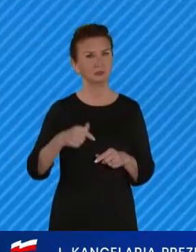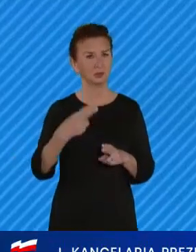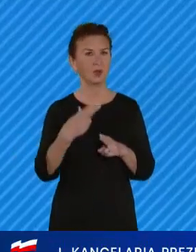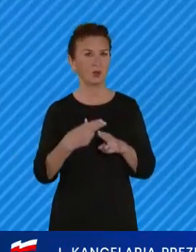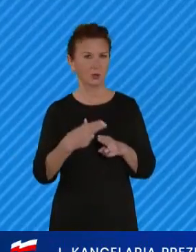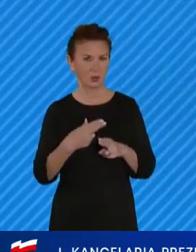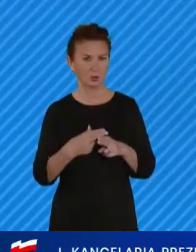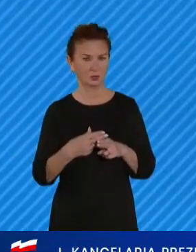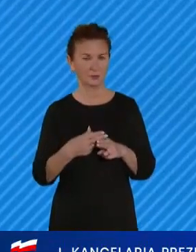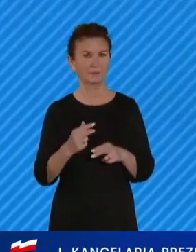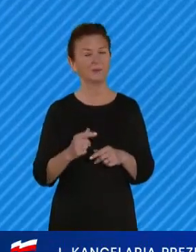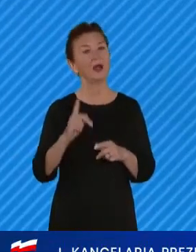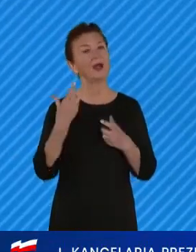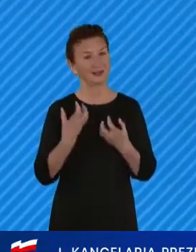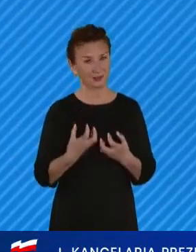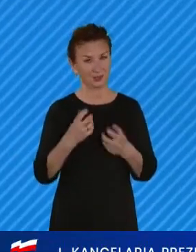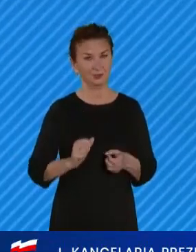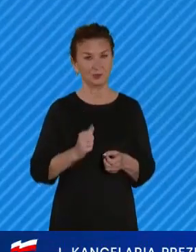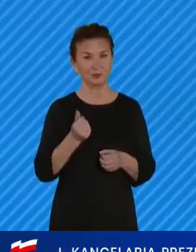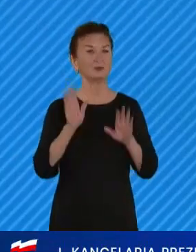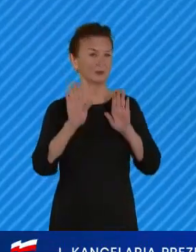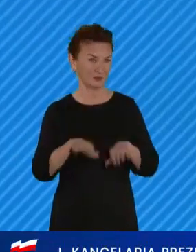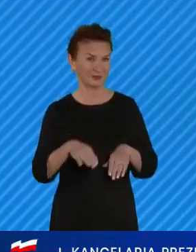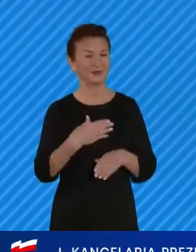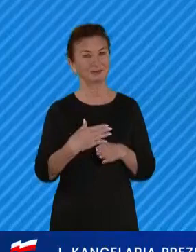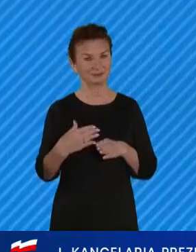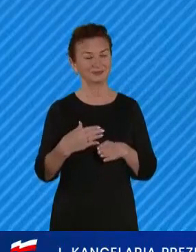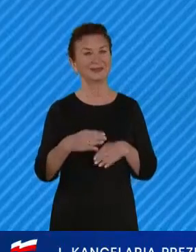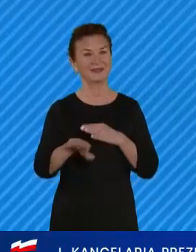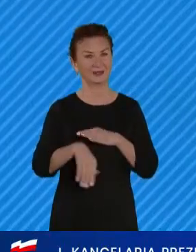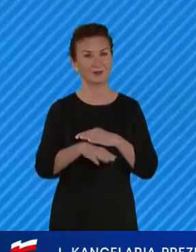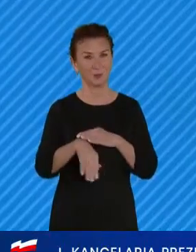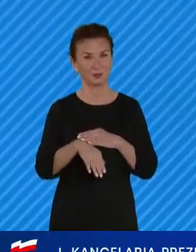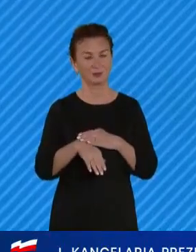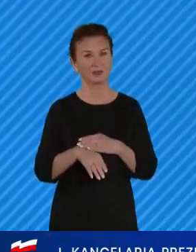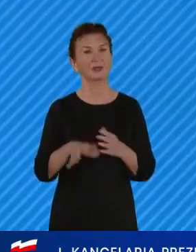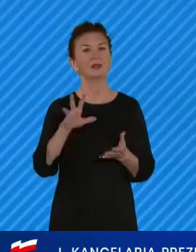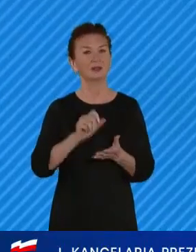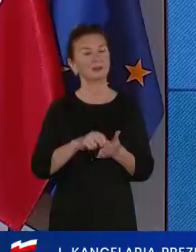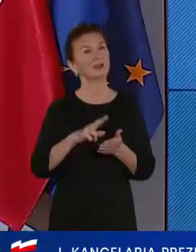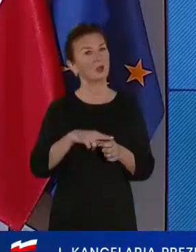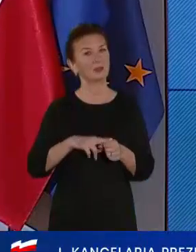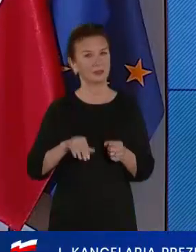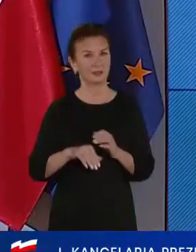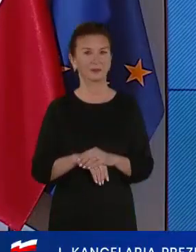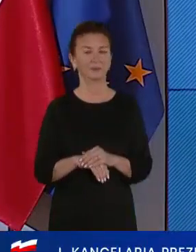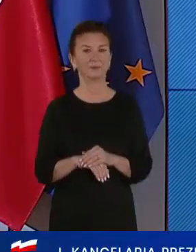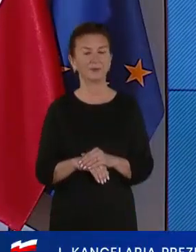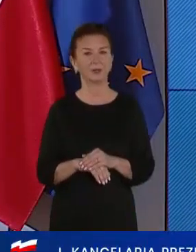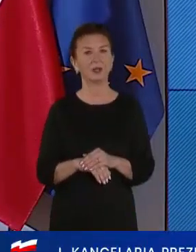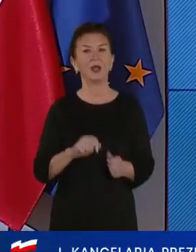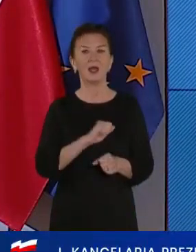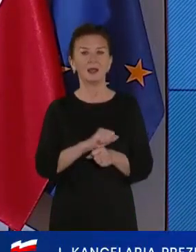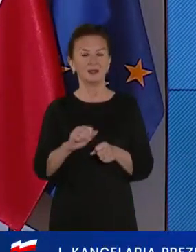oczywiście chcielibyśmy, żeby one pozostały wolne. Trzymamy je jako rezerwę. Mamy